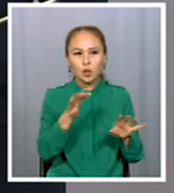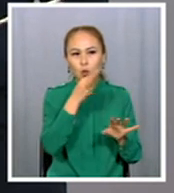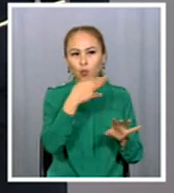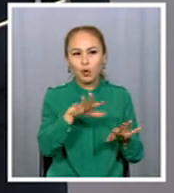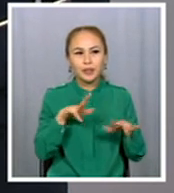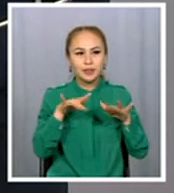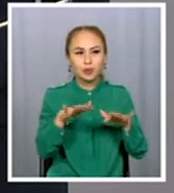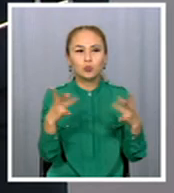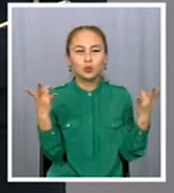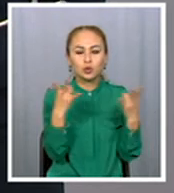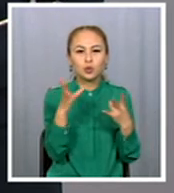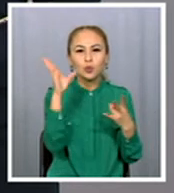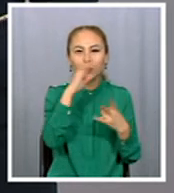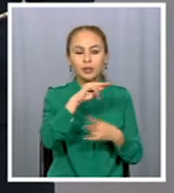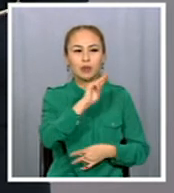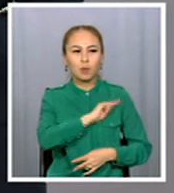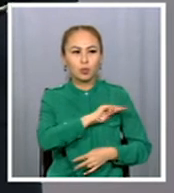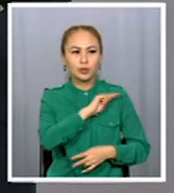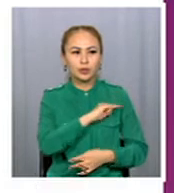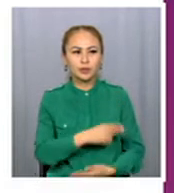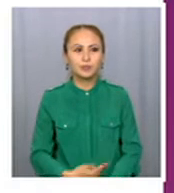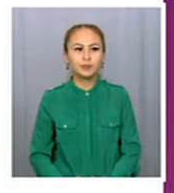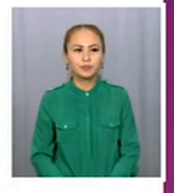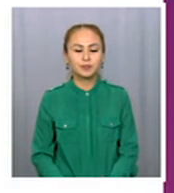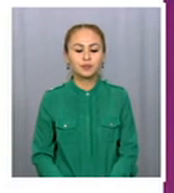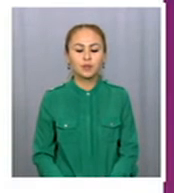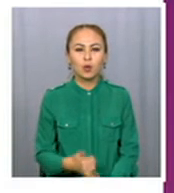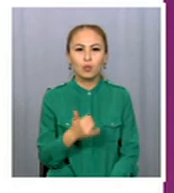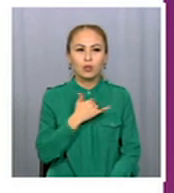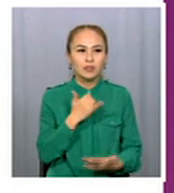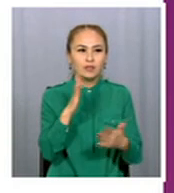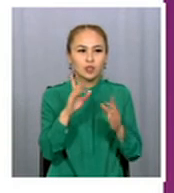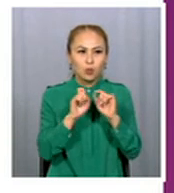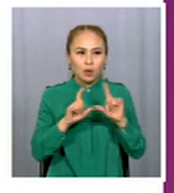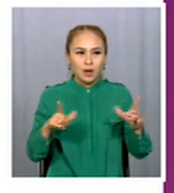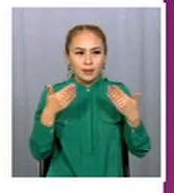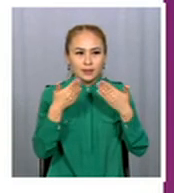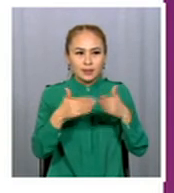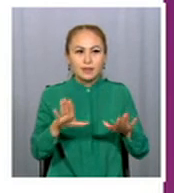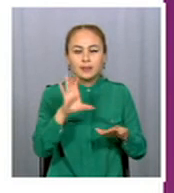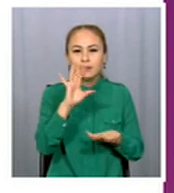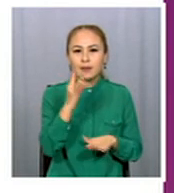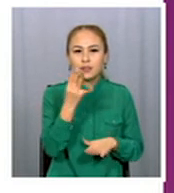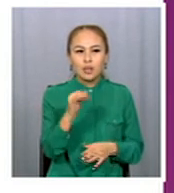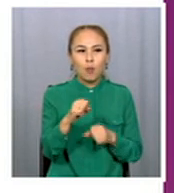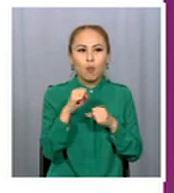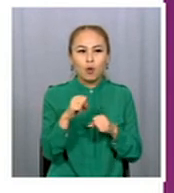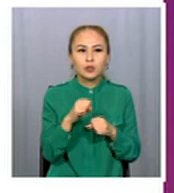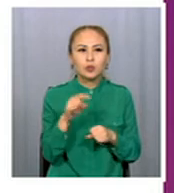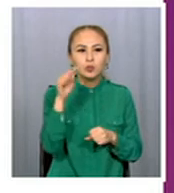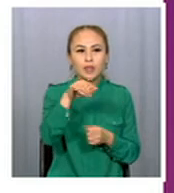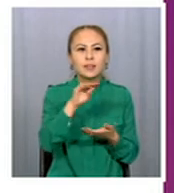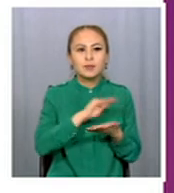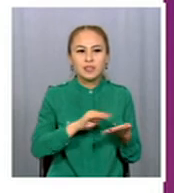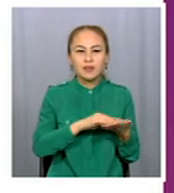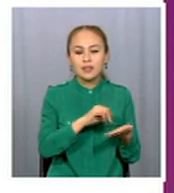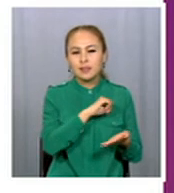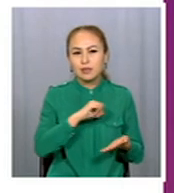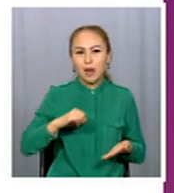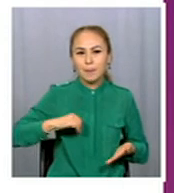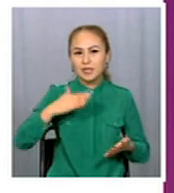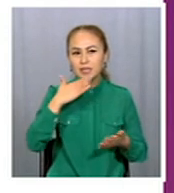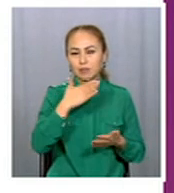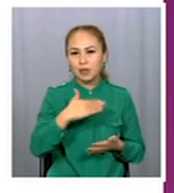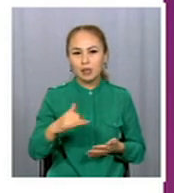деле нужно уметь работать». У нас в школе открылась секция бокса. Туда записывали